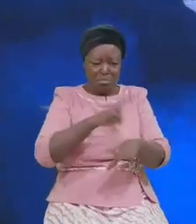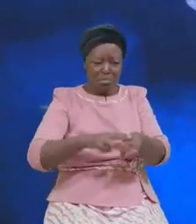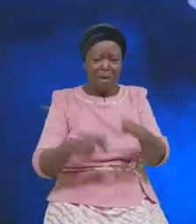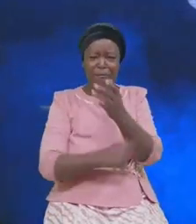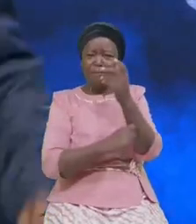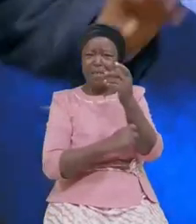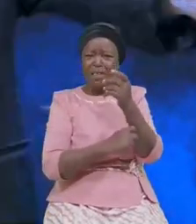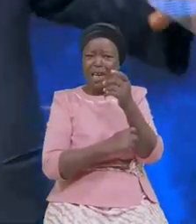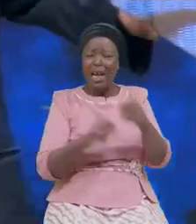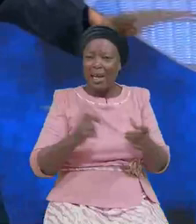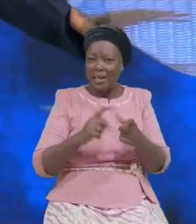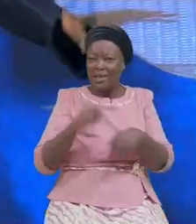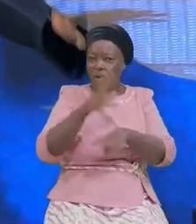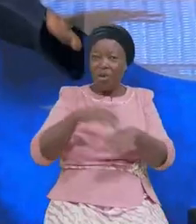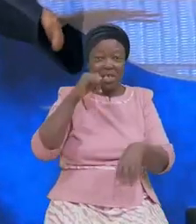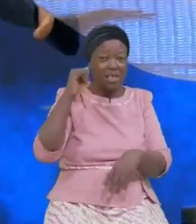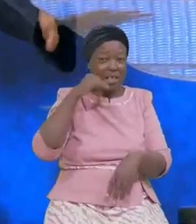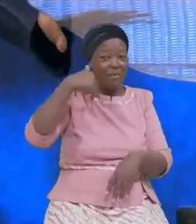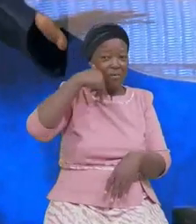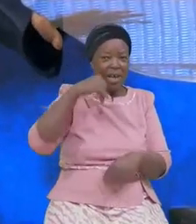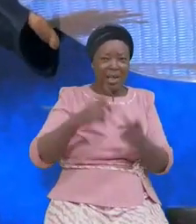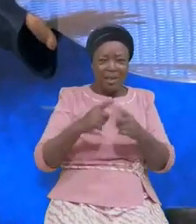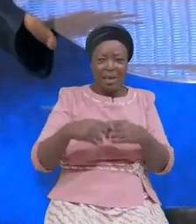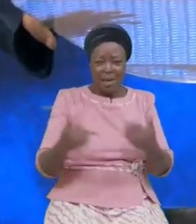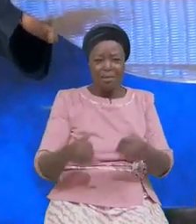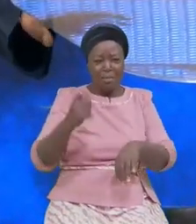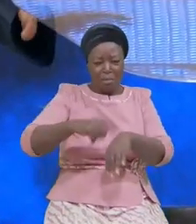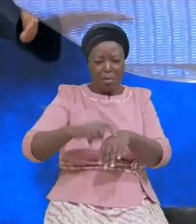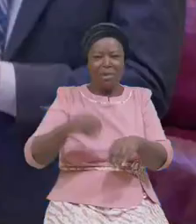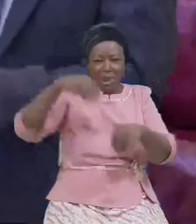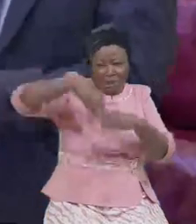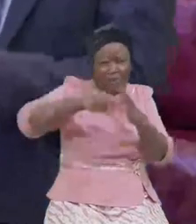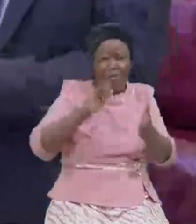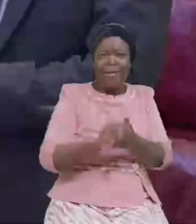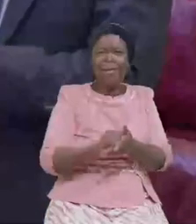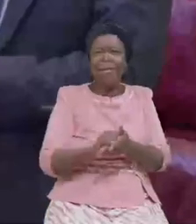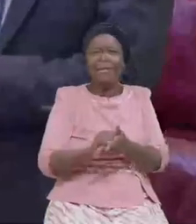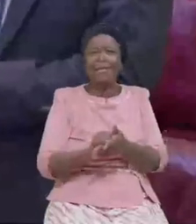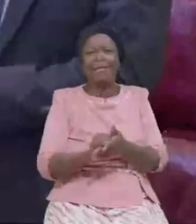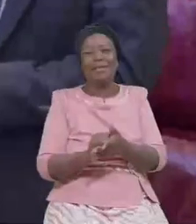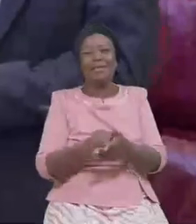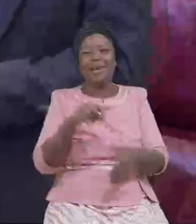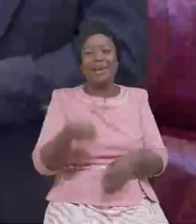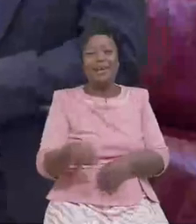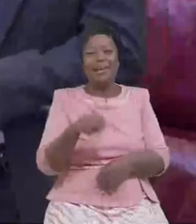chair, on m'a envoyé dire hier que les os sont revenus dans ses pieds.